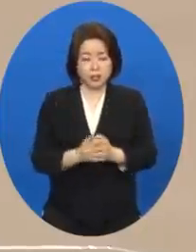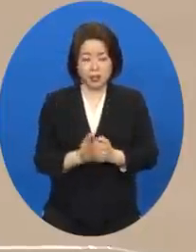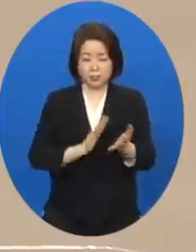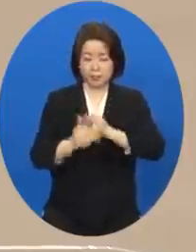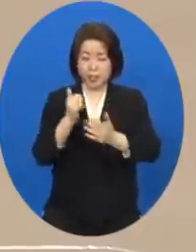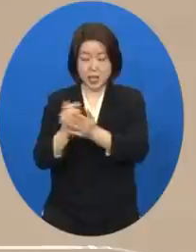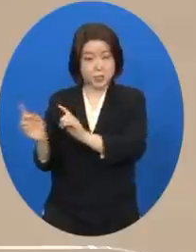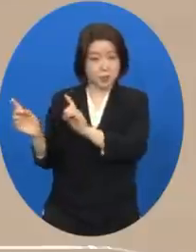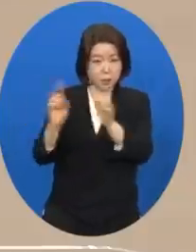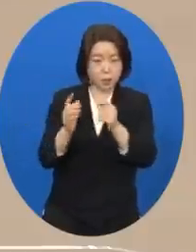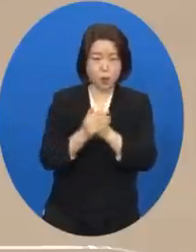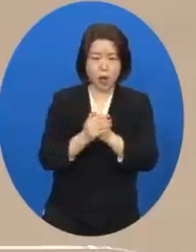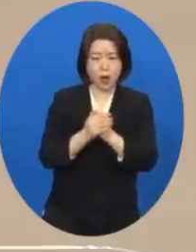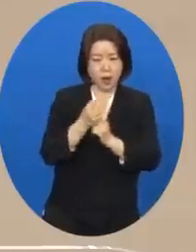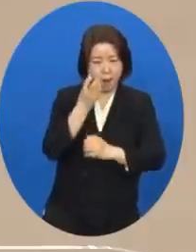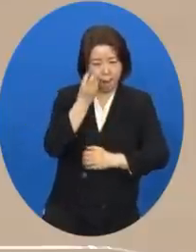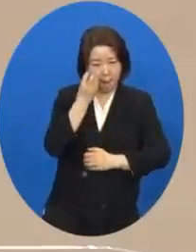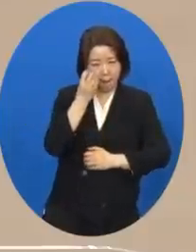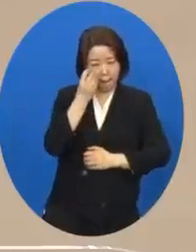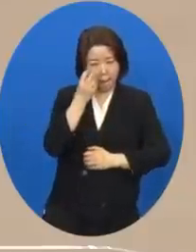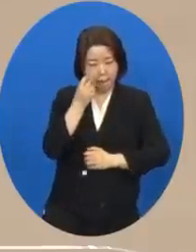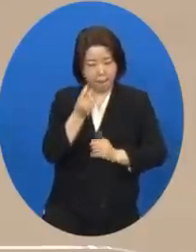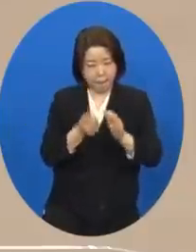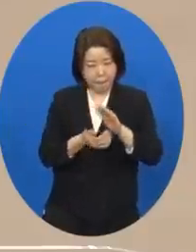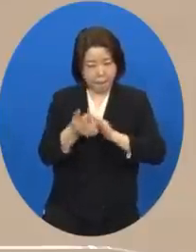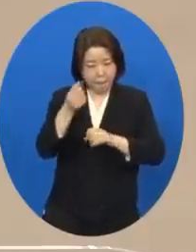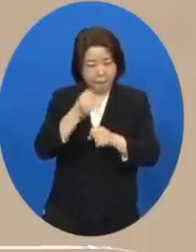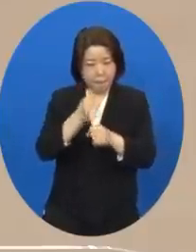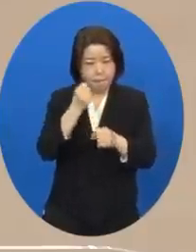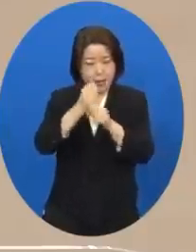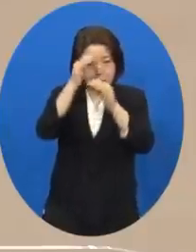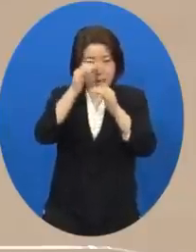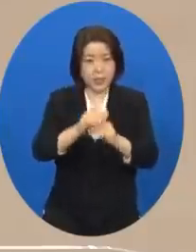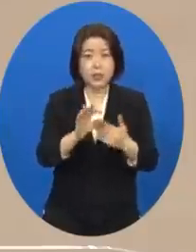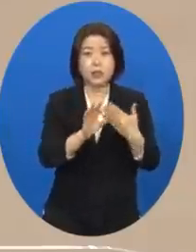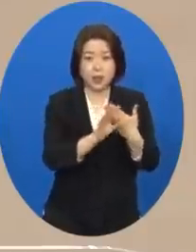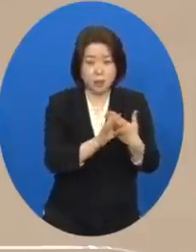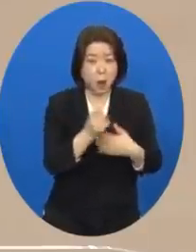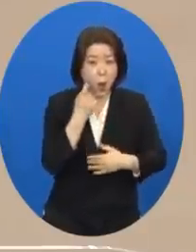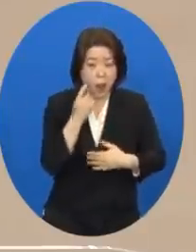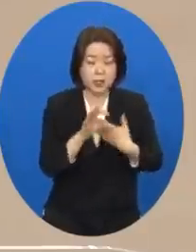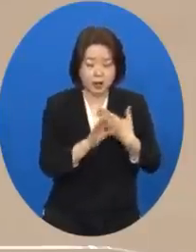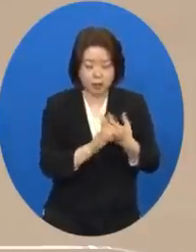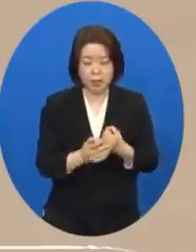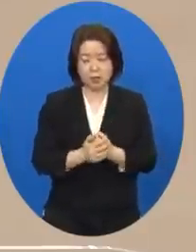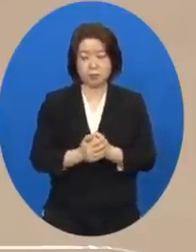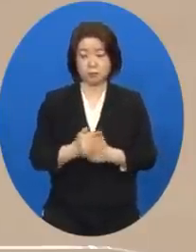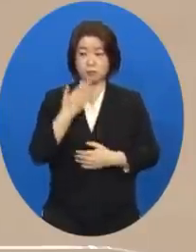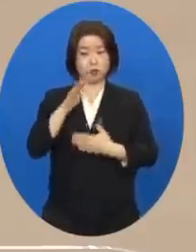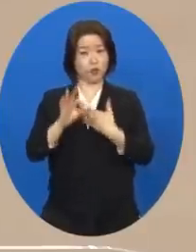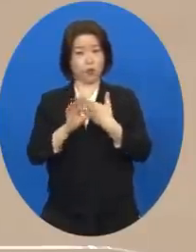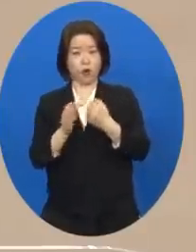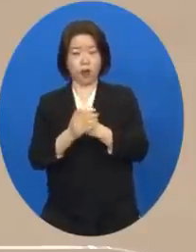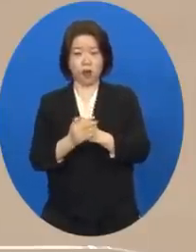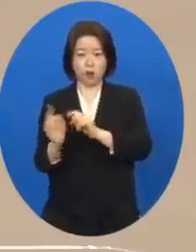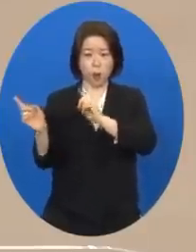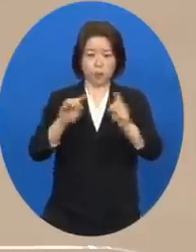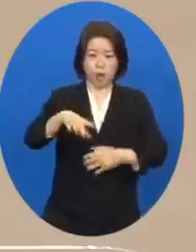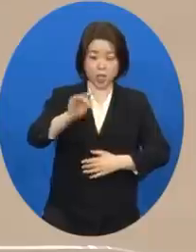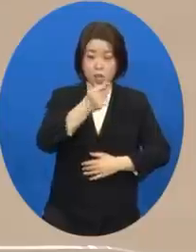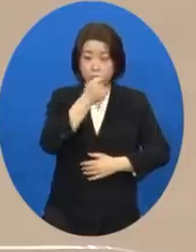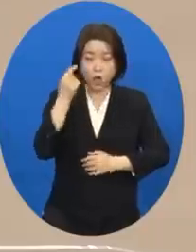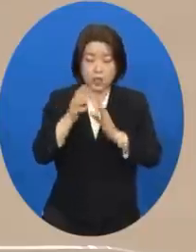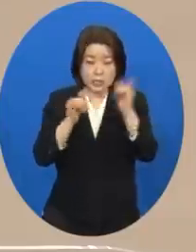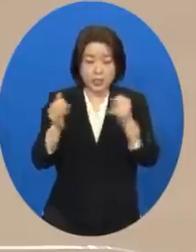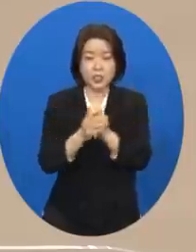부활을 아주 교묘하게 조작한 내용 이었다면 이왕이면 예수님의 부활의 첫 증인이 를